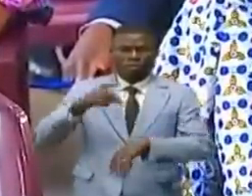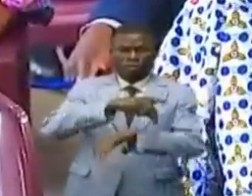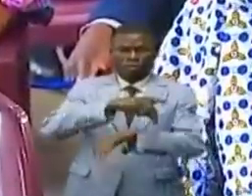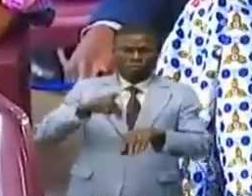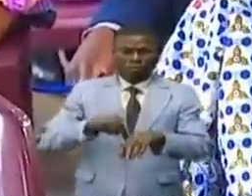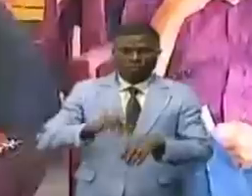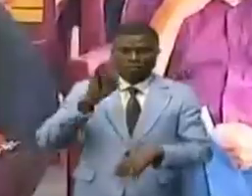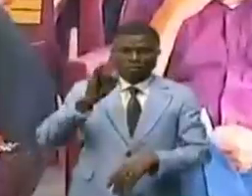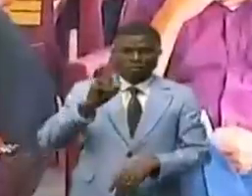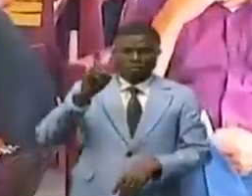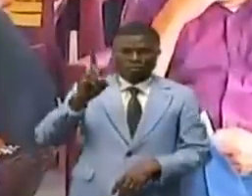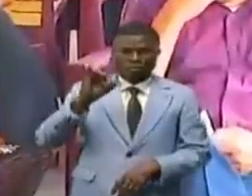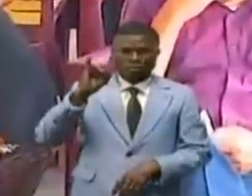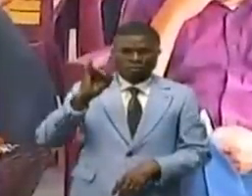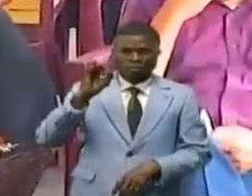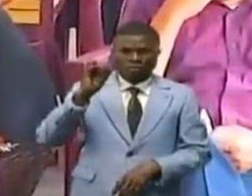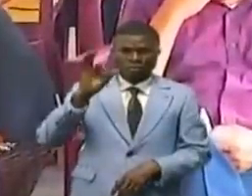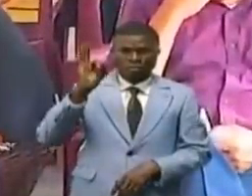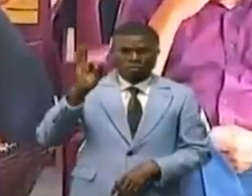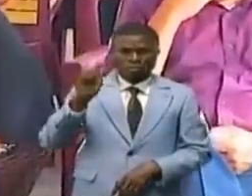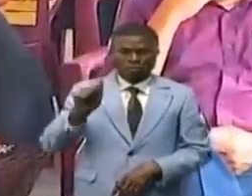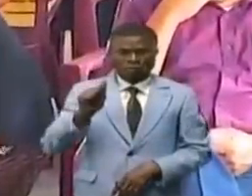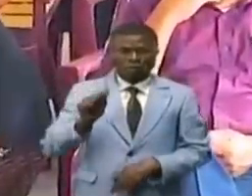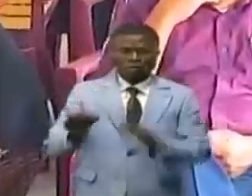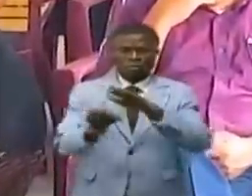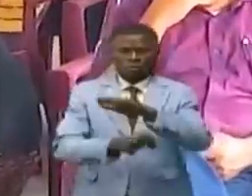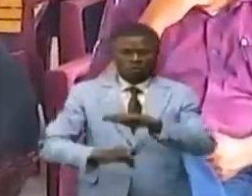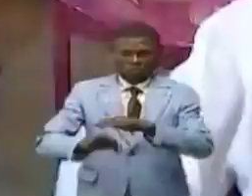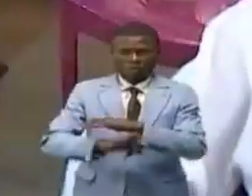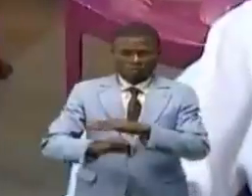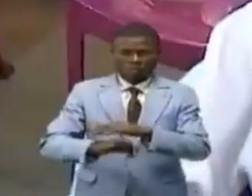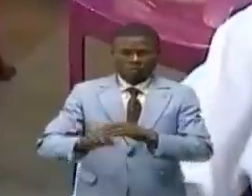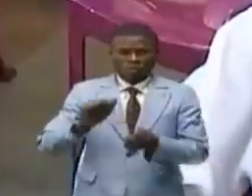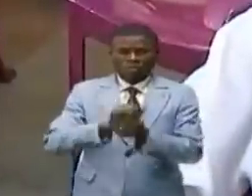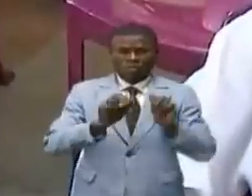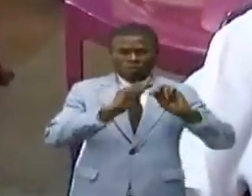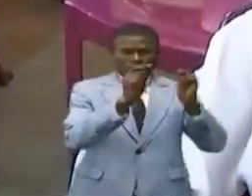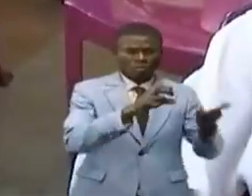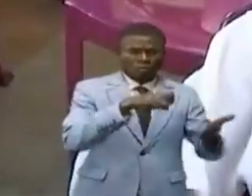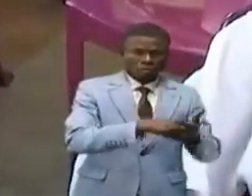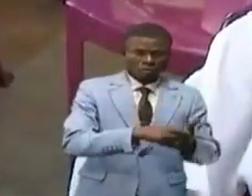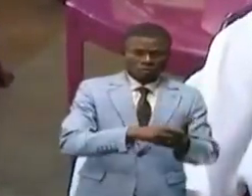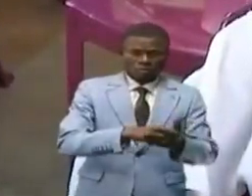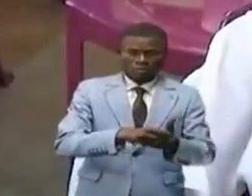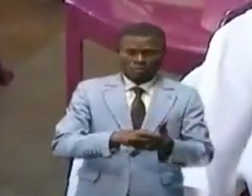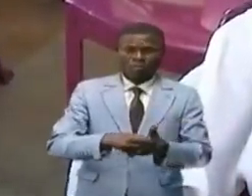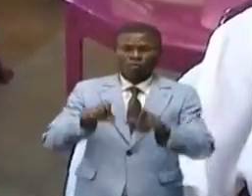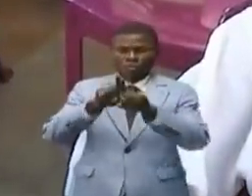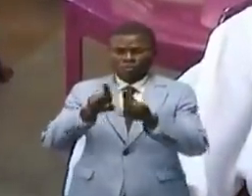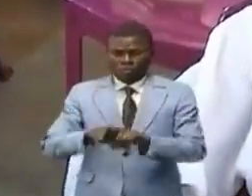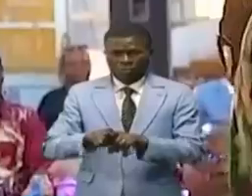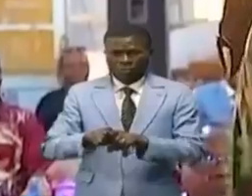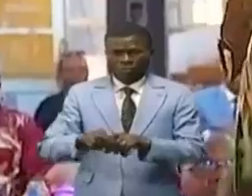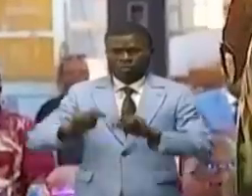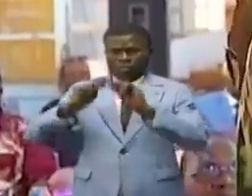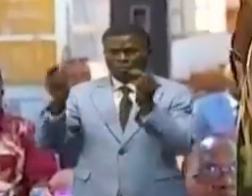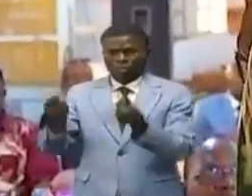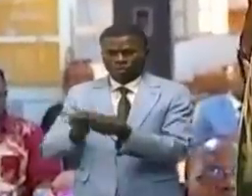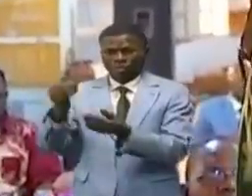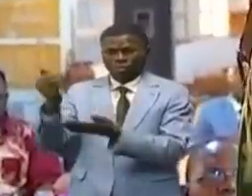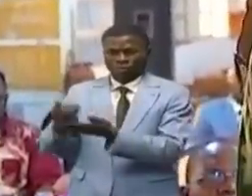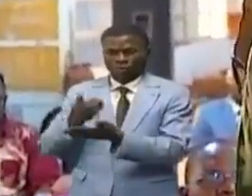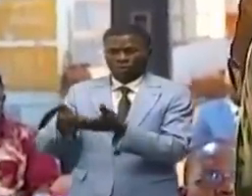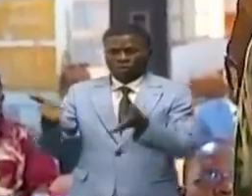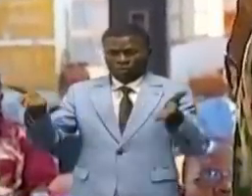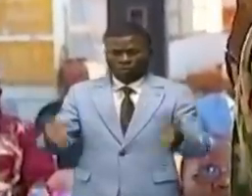dès qu'il aimait une fondation contre le péril protestant sont là le quelques points exploiter à cette